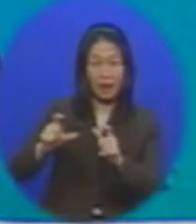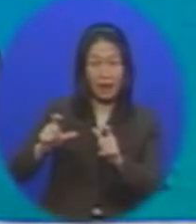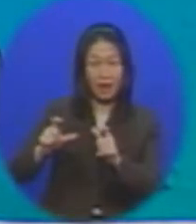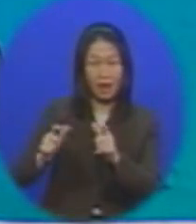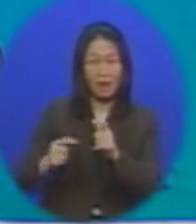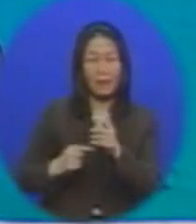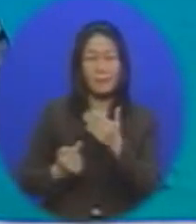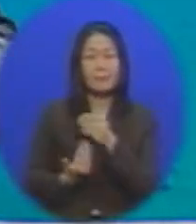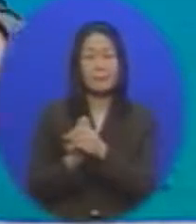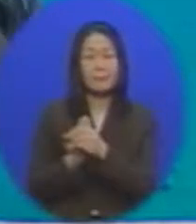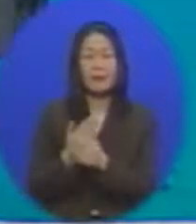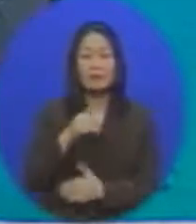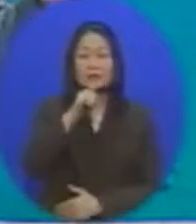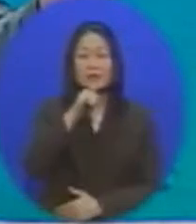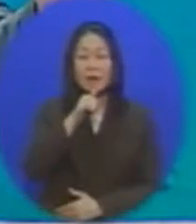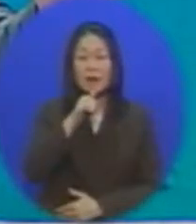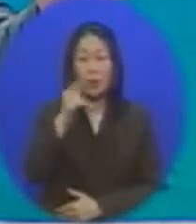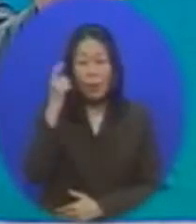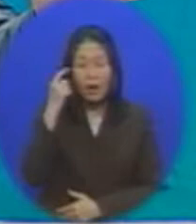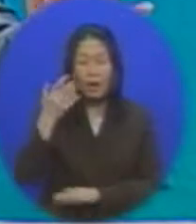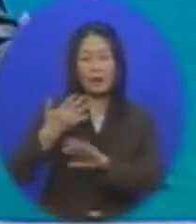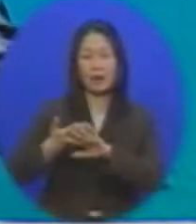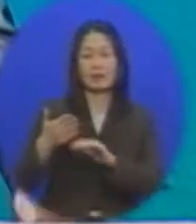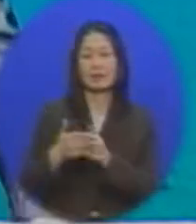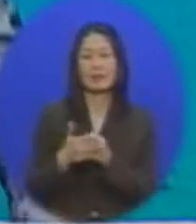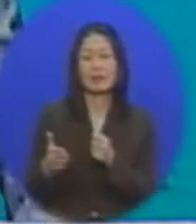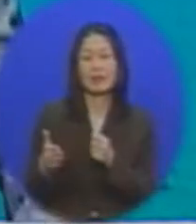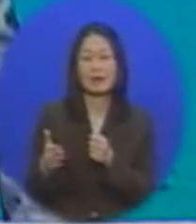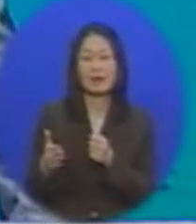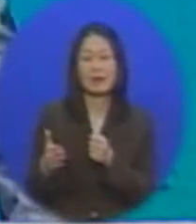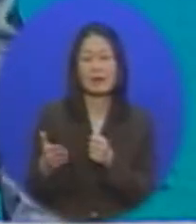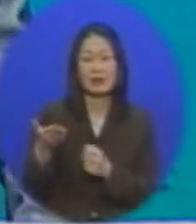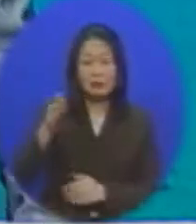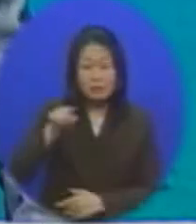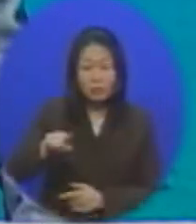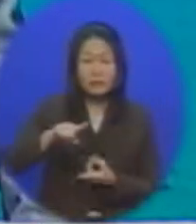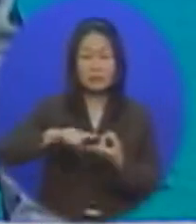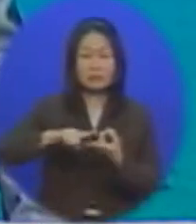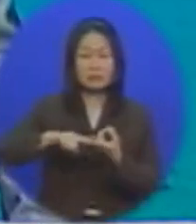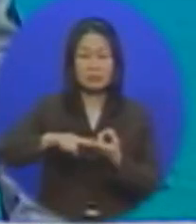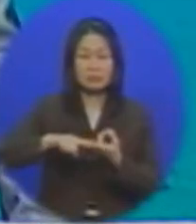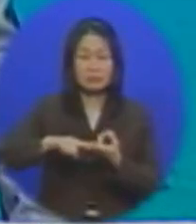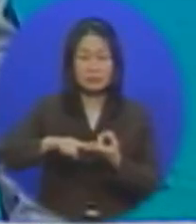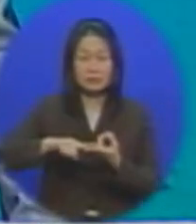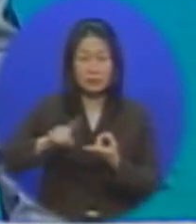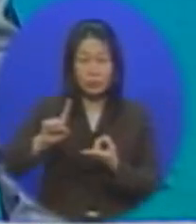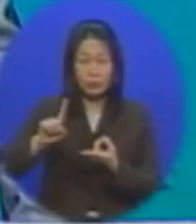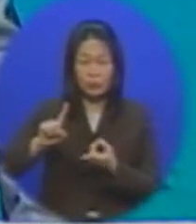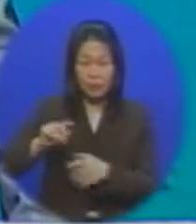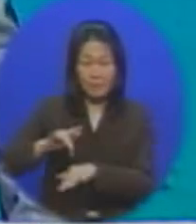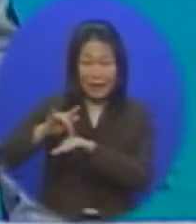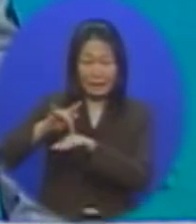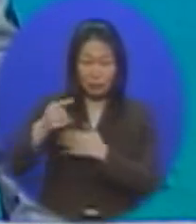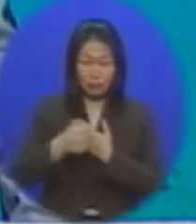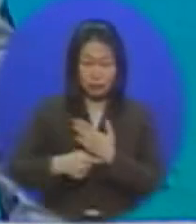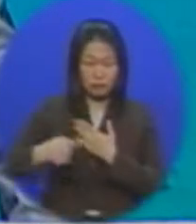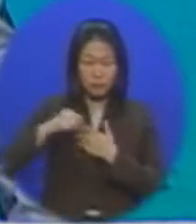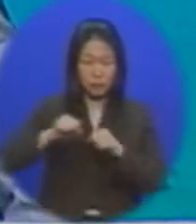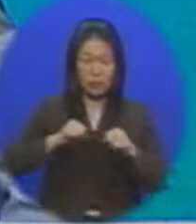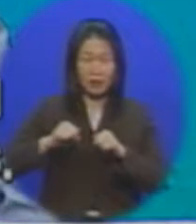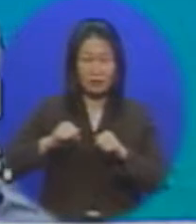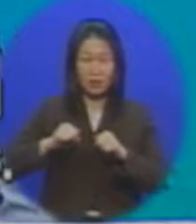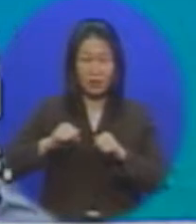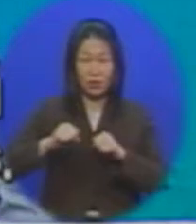있습니다 5 만약 서로 다르니까 그건 마귀가 육신을 통해서 역사 하는